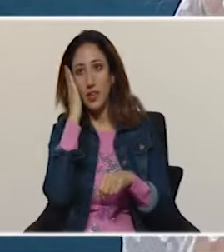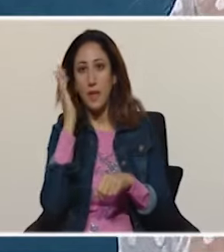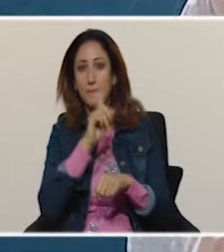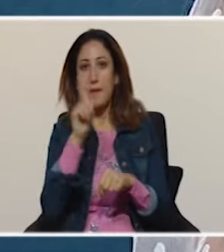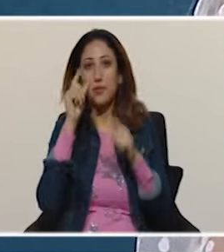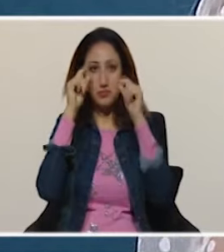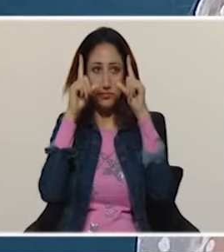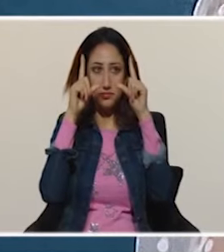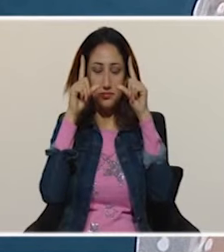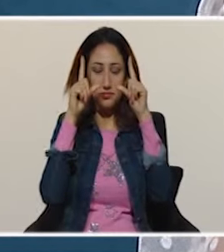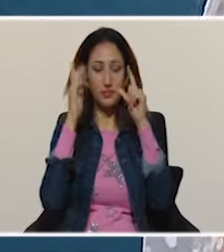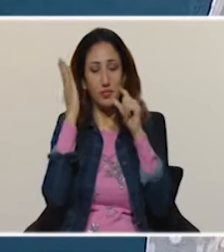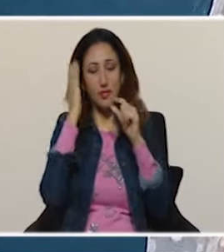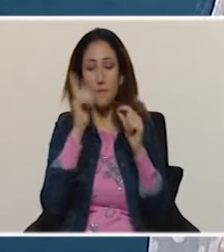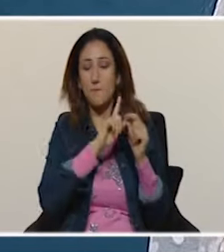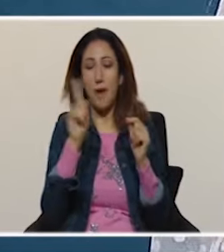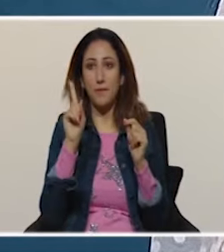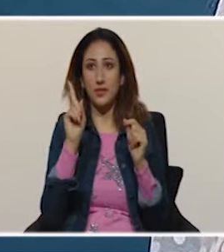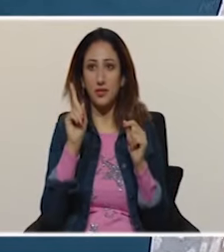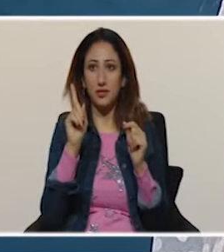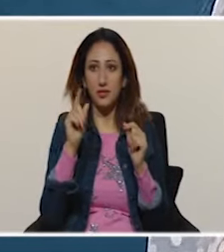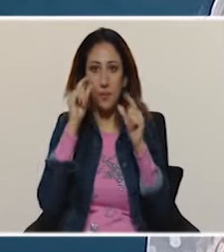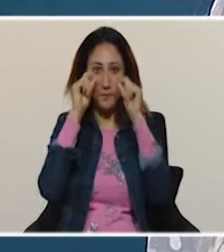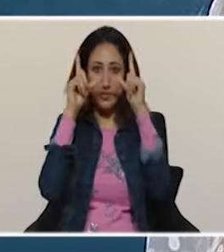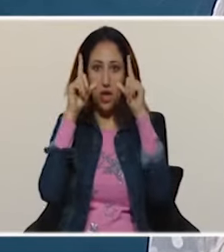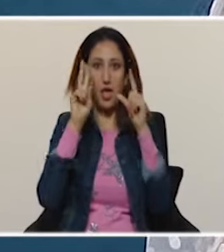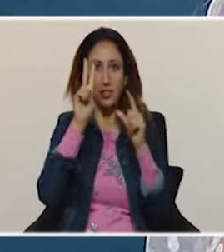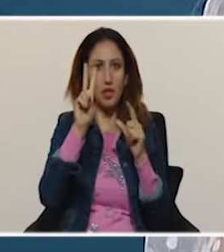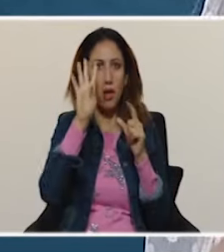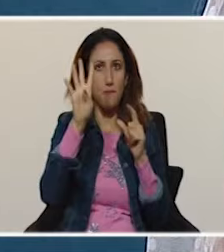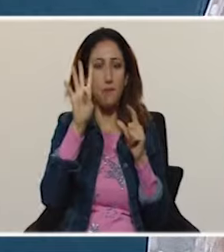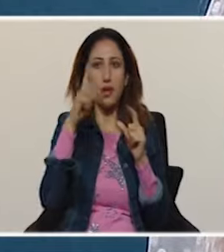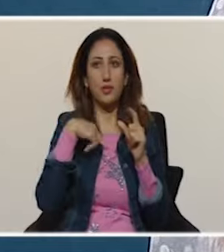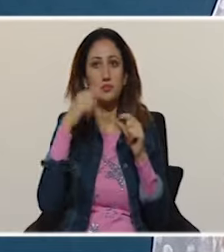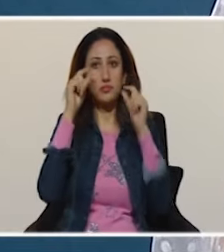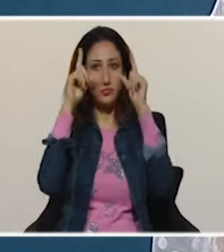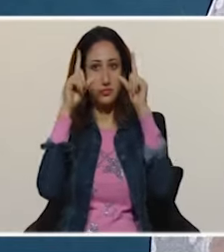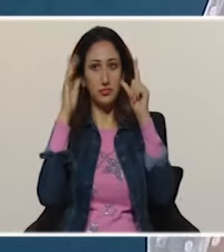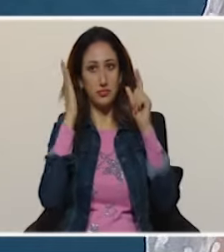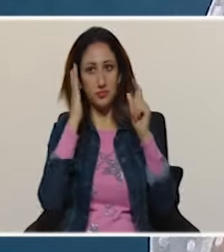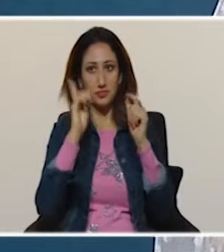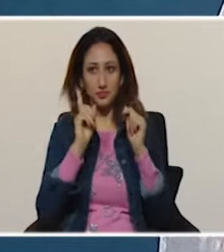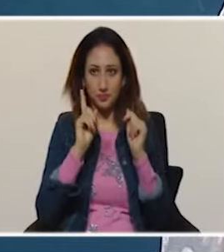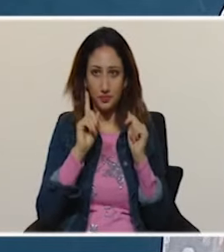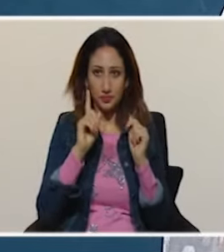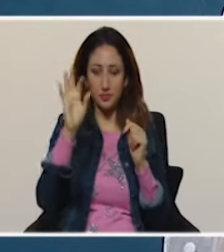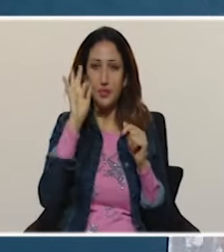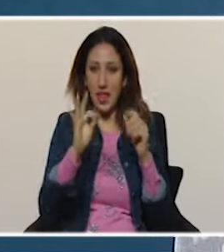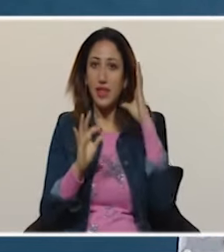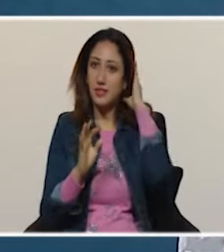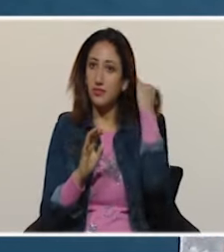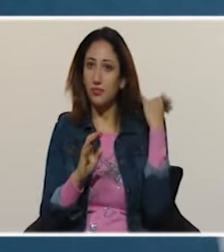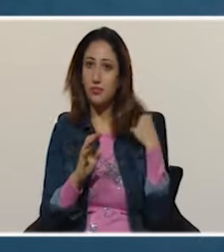الزومبيز اللي عايشين معكم يعني حضرتك تكلمني اي وقت هتلاقيني 2 الصبح 4 الظهر عادي لازم العب بشعر